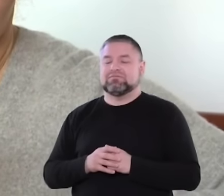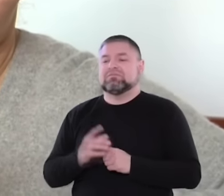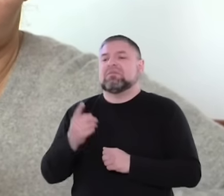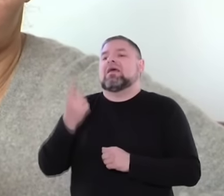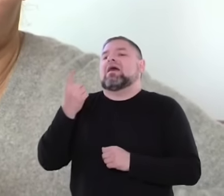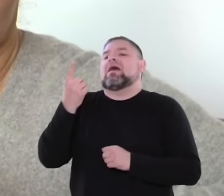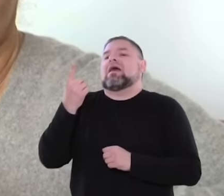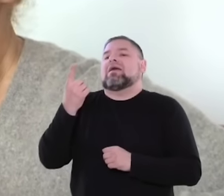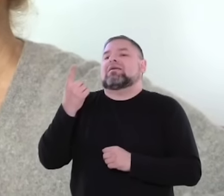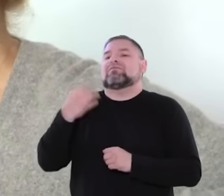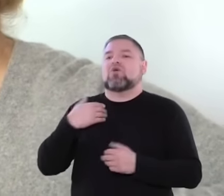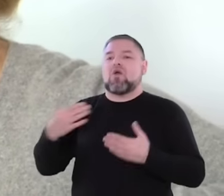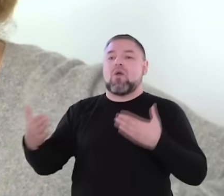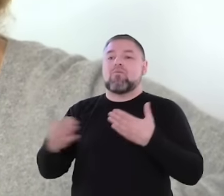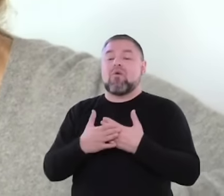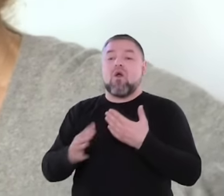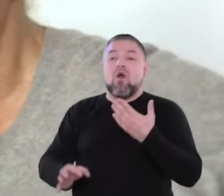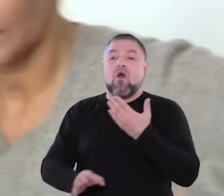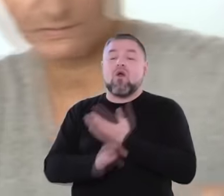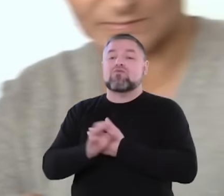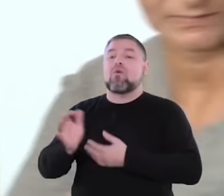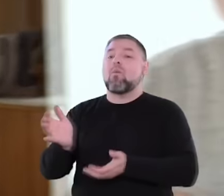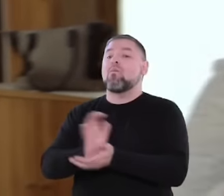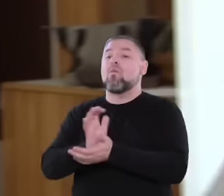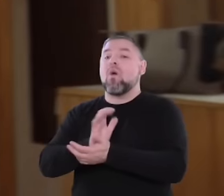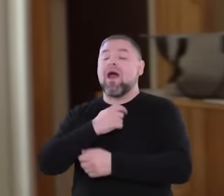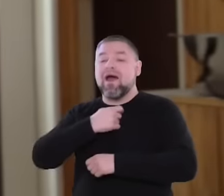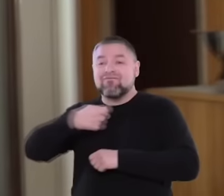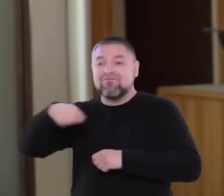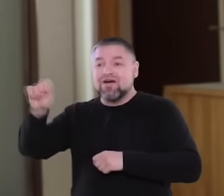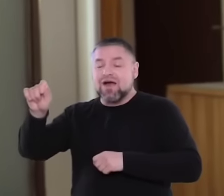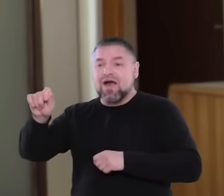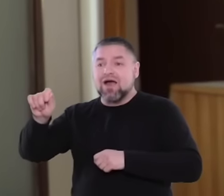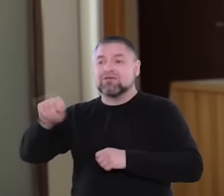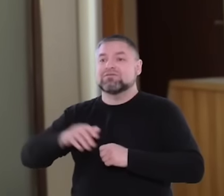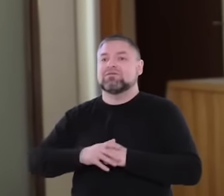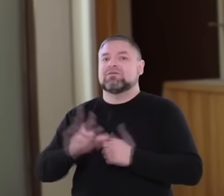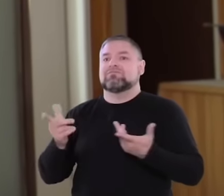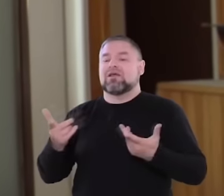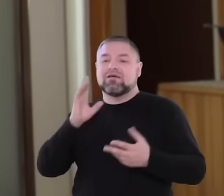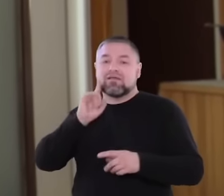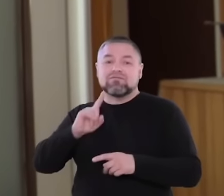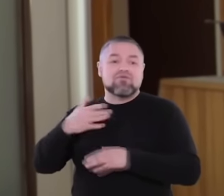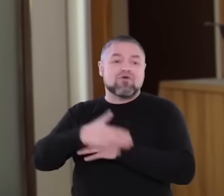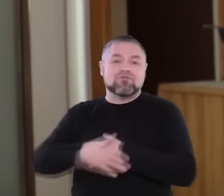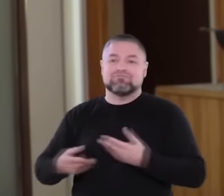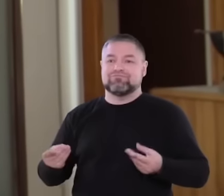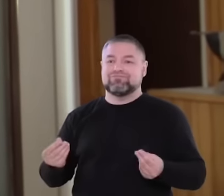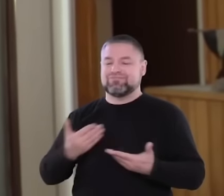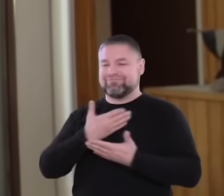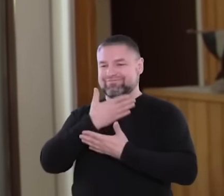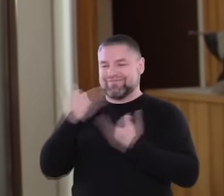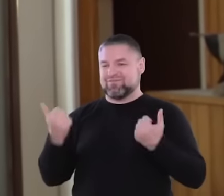raz. Mieliśmy z mężem okazję do Bułgarii pojechać, ale koniec końców nie było pieniędzy.